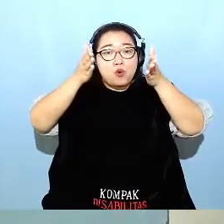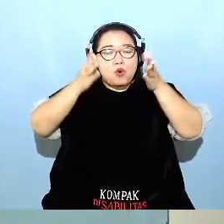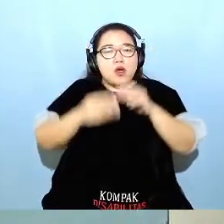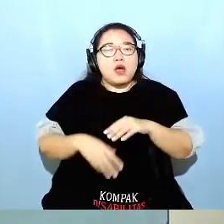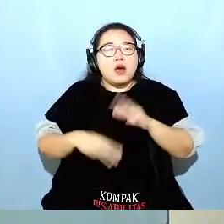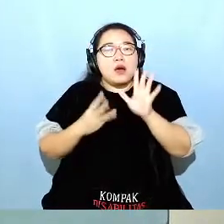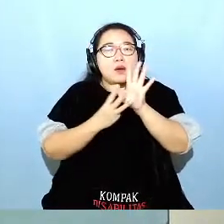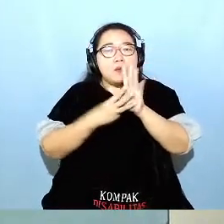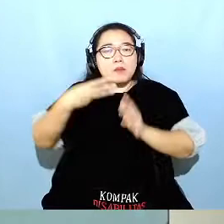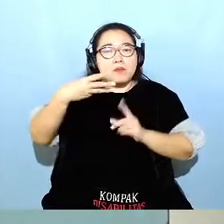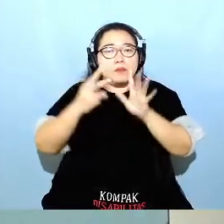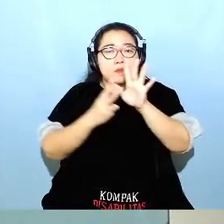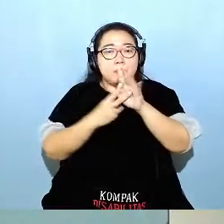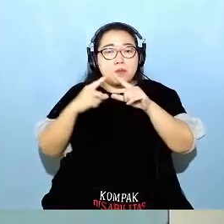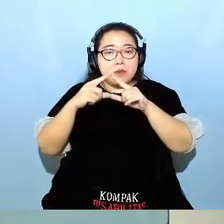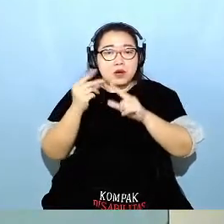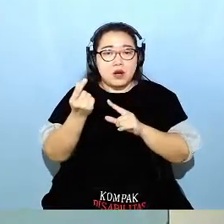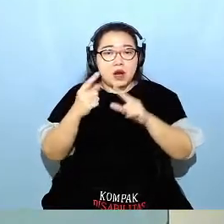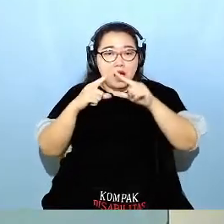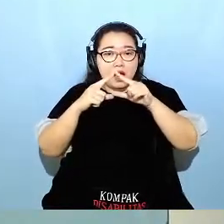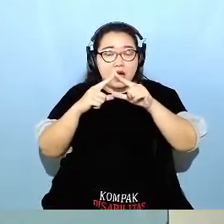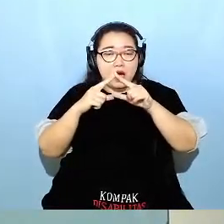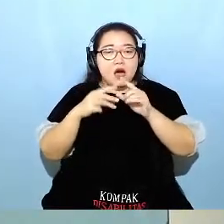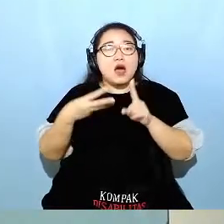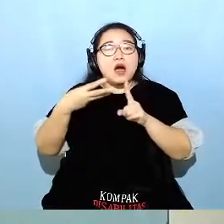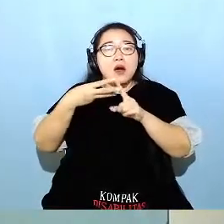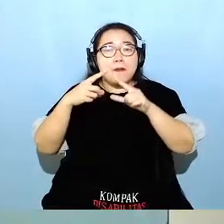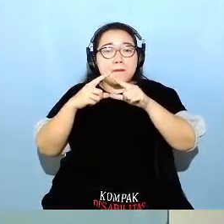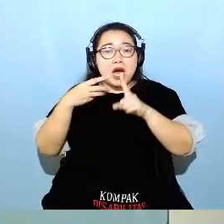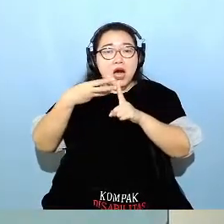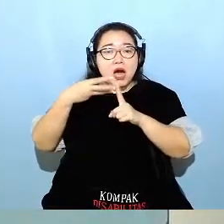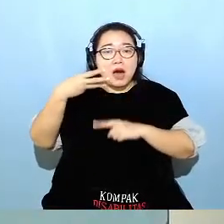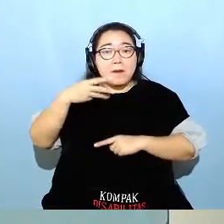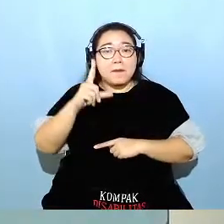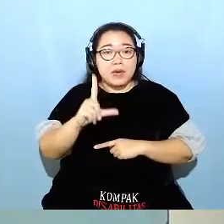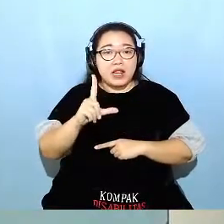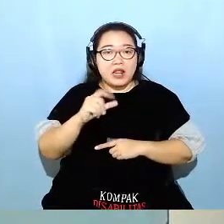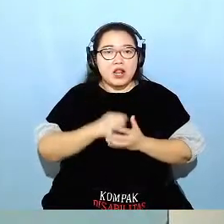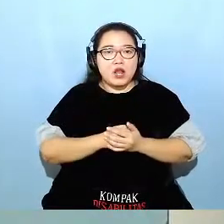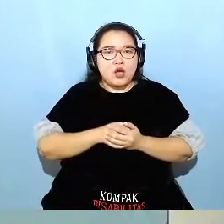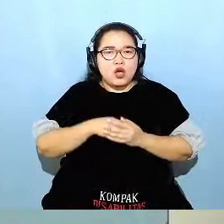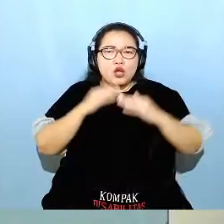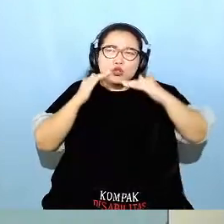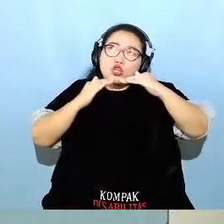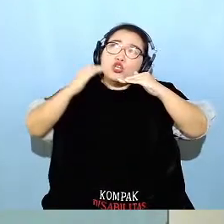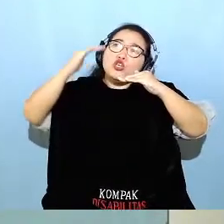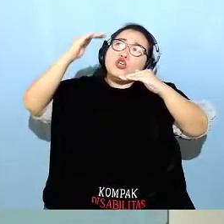Menara yang sampai menyentuh langit, kalau perlu sampai surga.